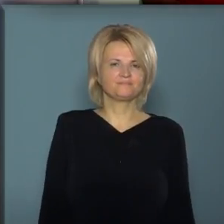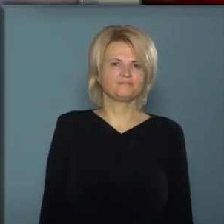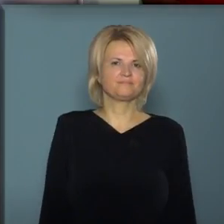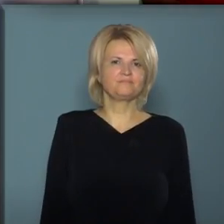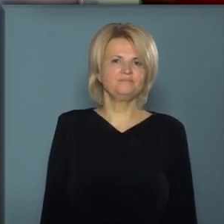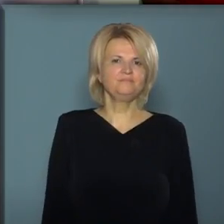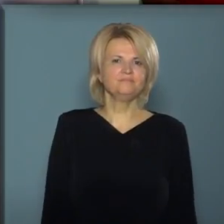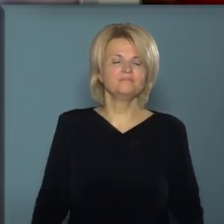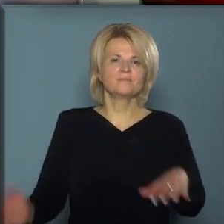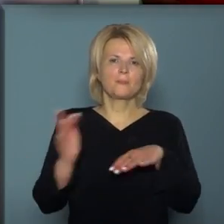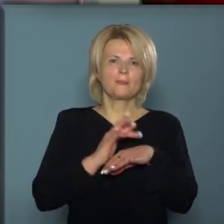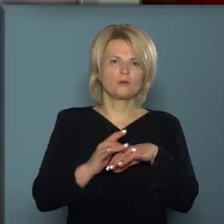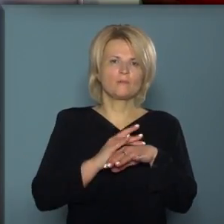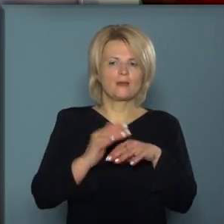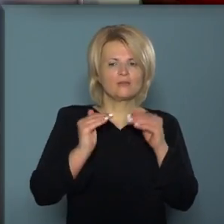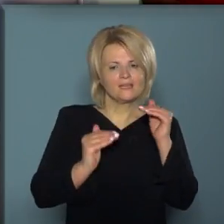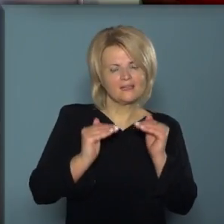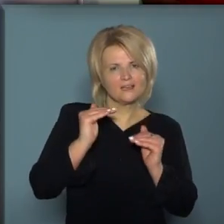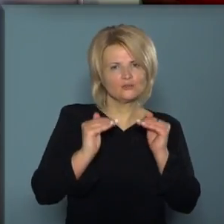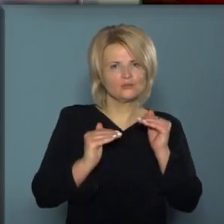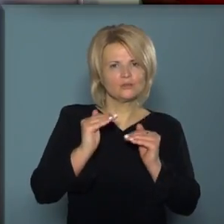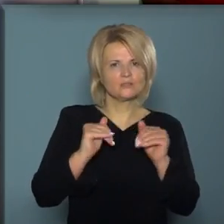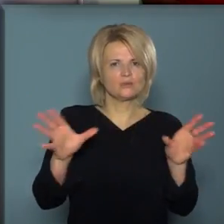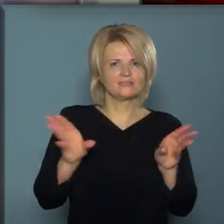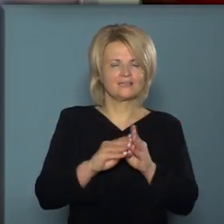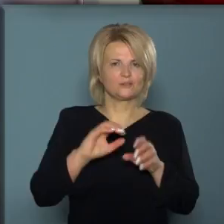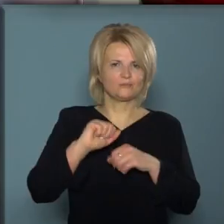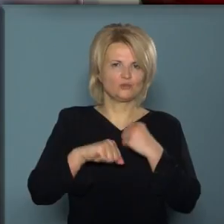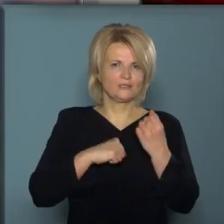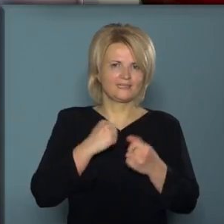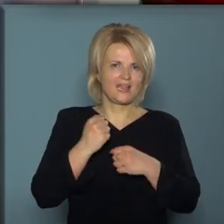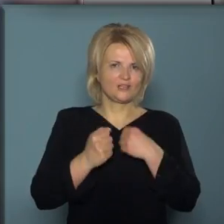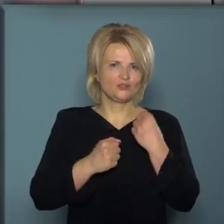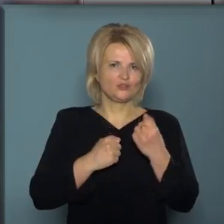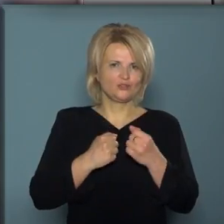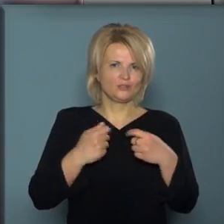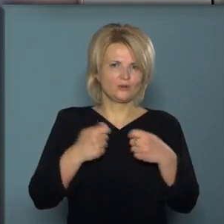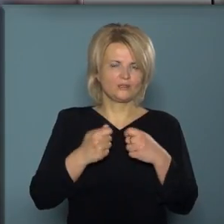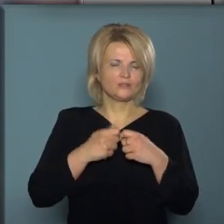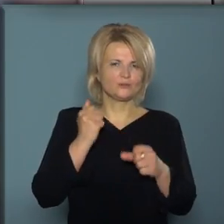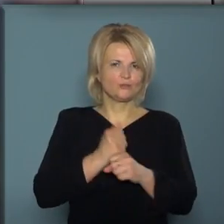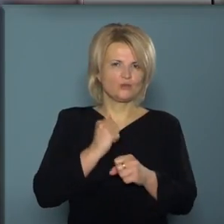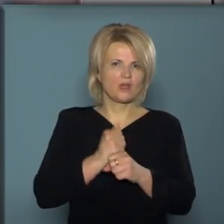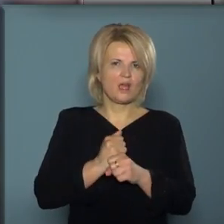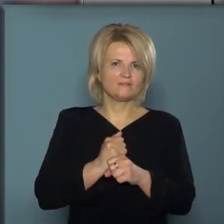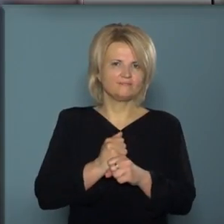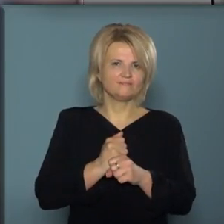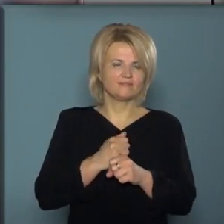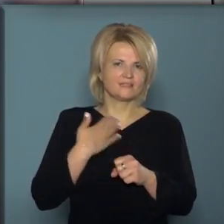viszonylag kiegyensúlyozott, konszenzuson alapuló együttműködés jellemezze a mi közös munkánkat.